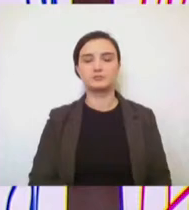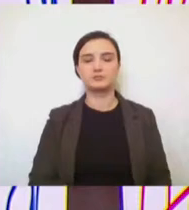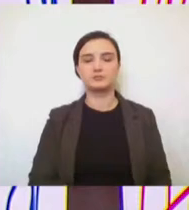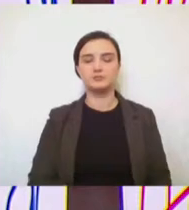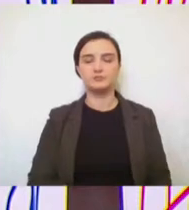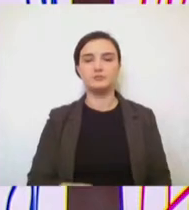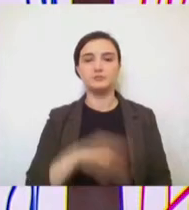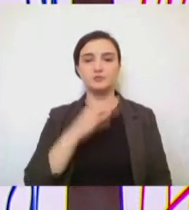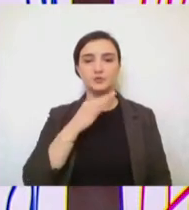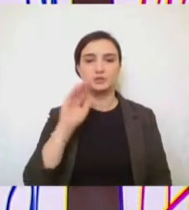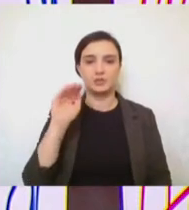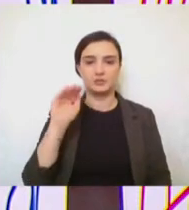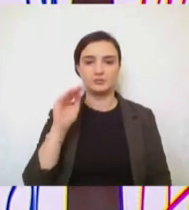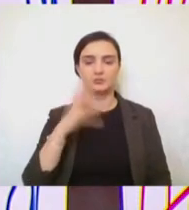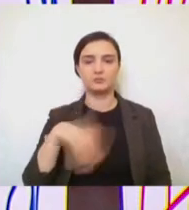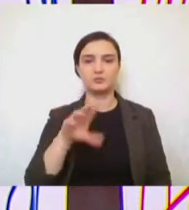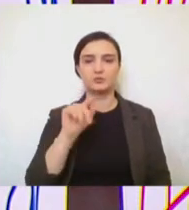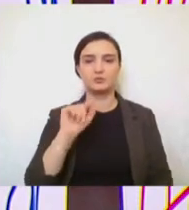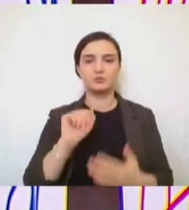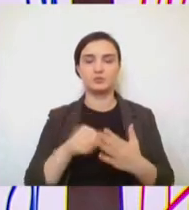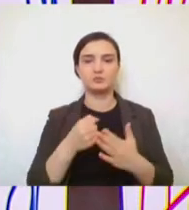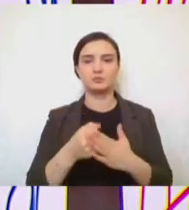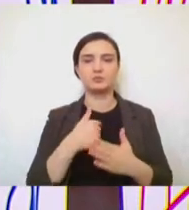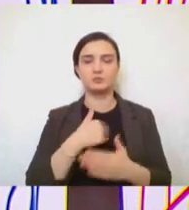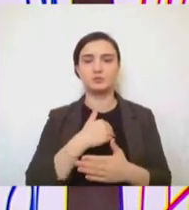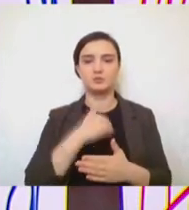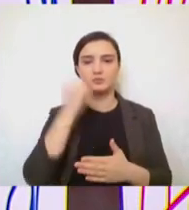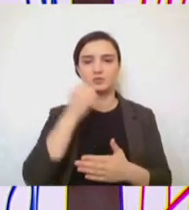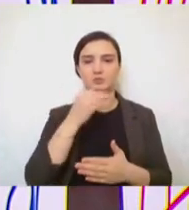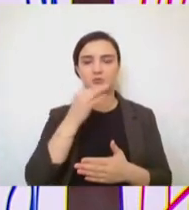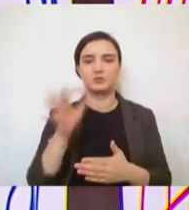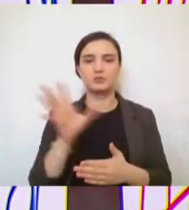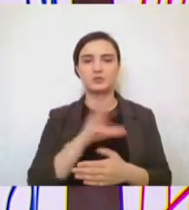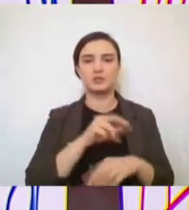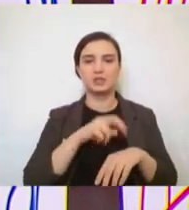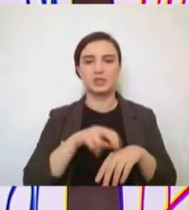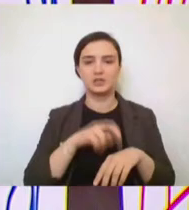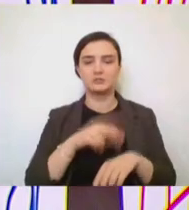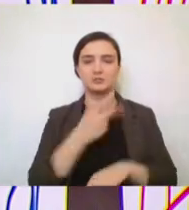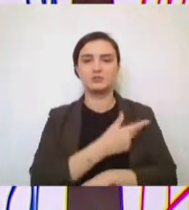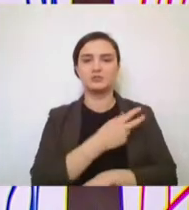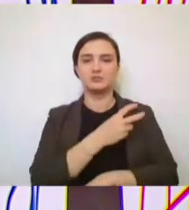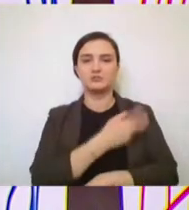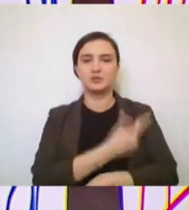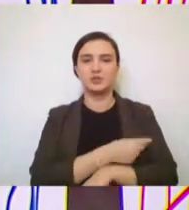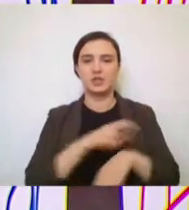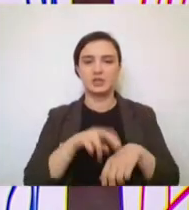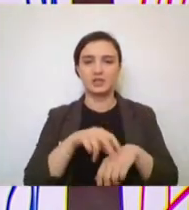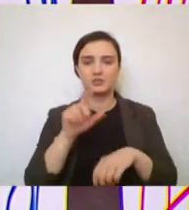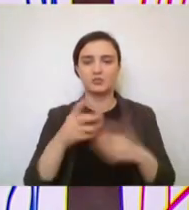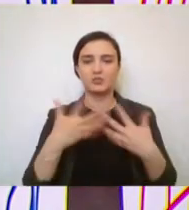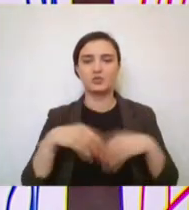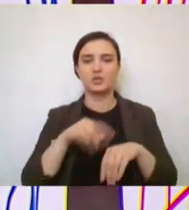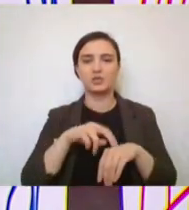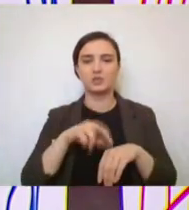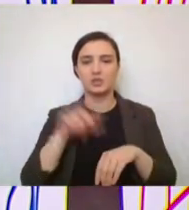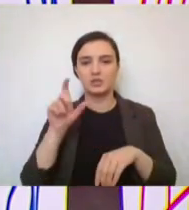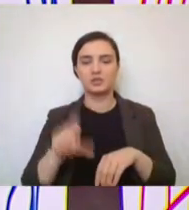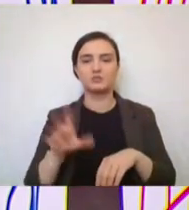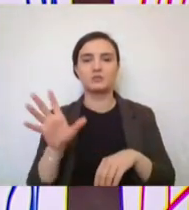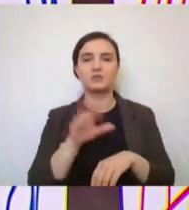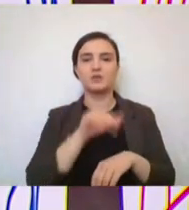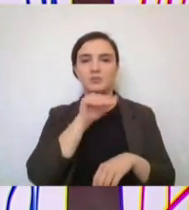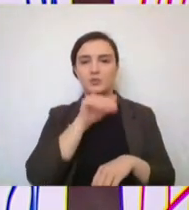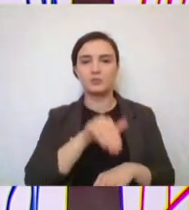დაგემშვიდობებით ორშაბათამდე. მე მინდა მადლობა უთხრა ყველა სანიტარს, ყველა ექთანს, ყველა ოჯახის ექიმს, ყველა კლინიციის,